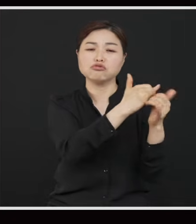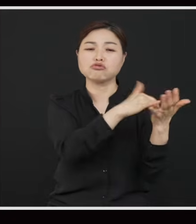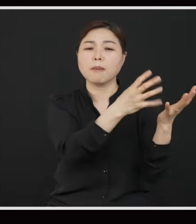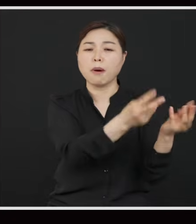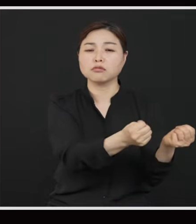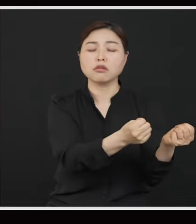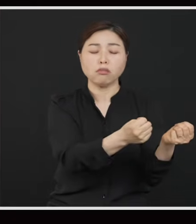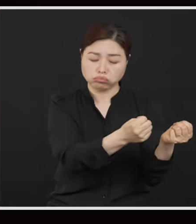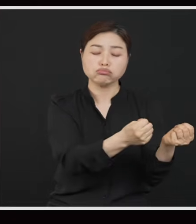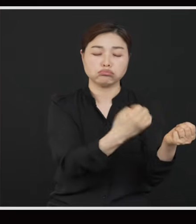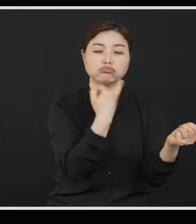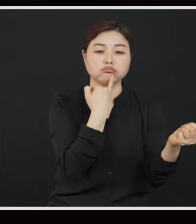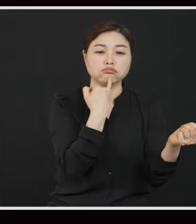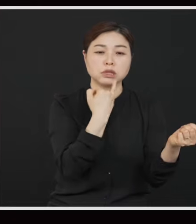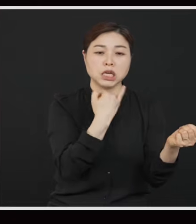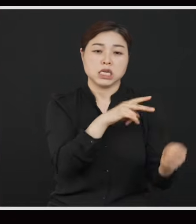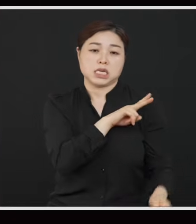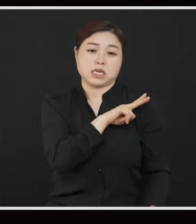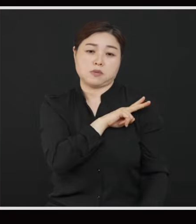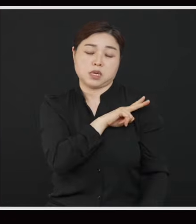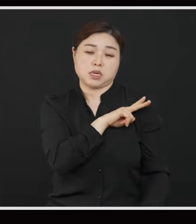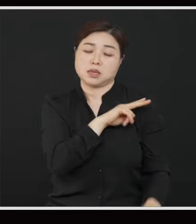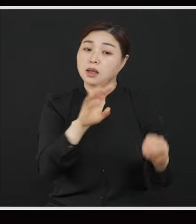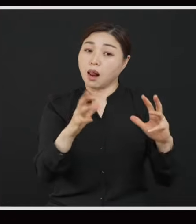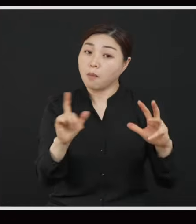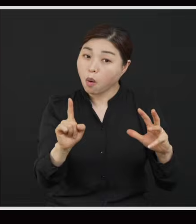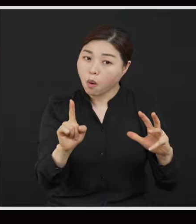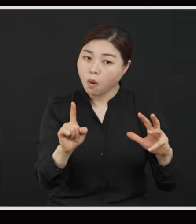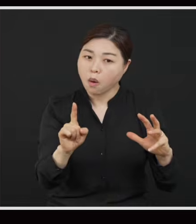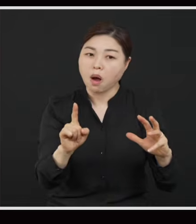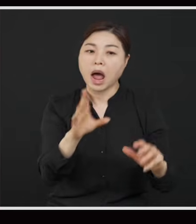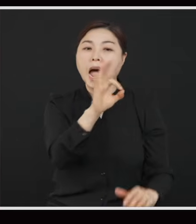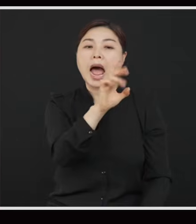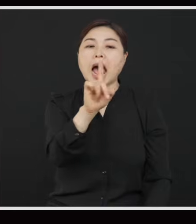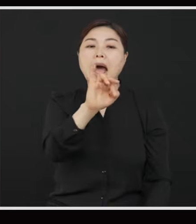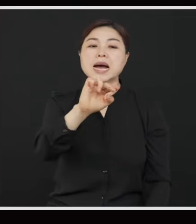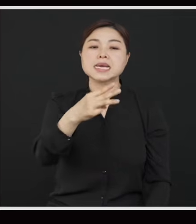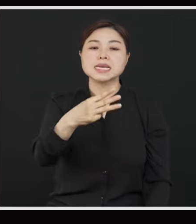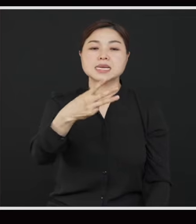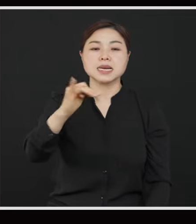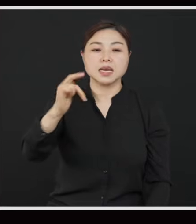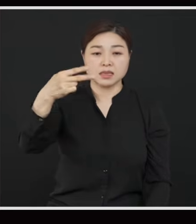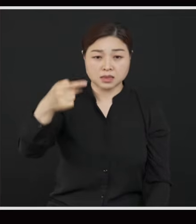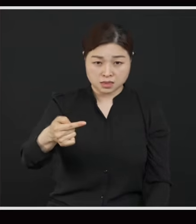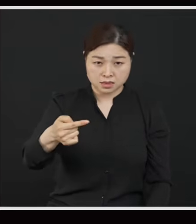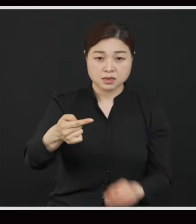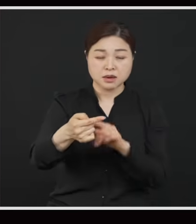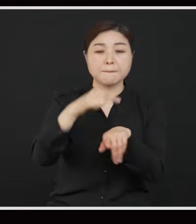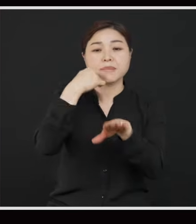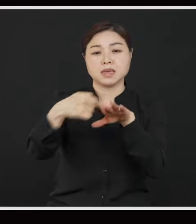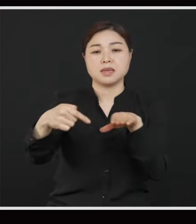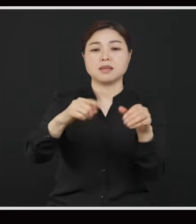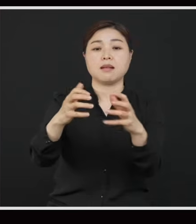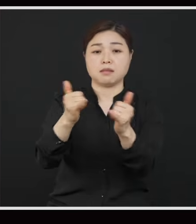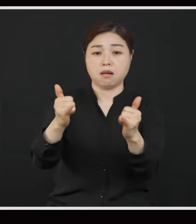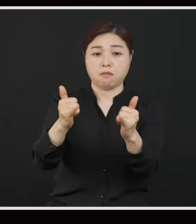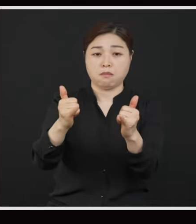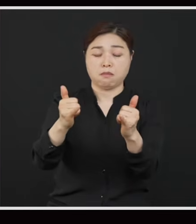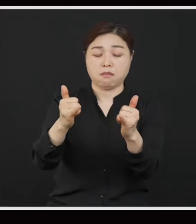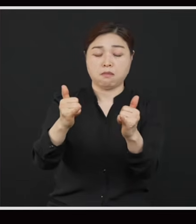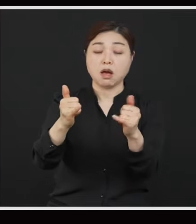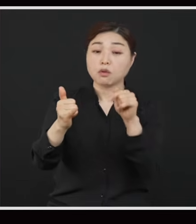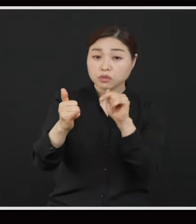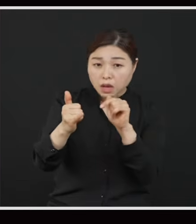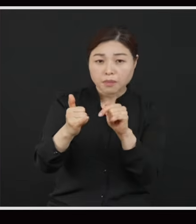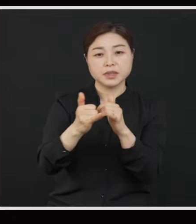있는 나라니까 말이 되네. 2등이 어딘지 아세요? 아일랜드 계통입니다. 아일랜드는 조그만 나라인데,